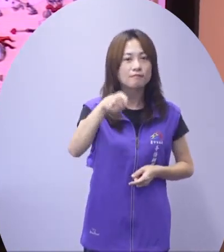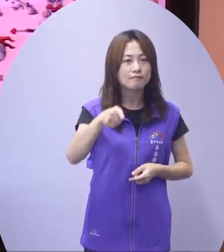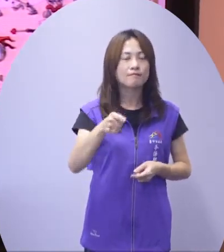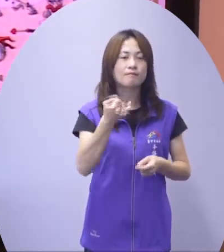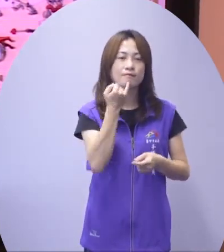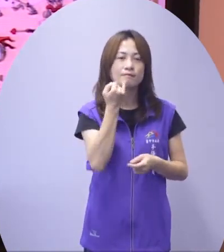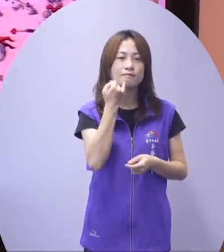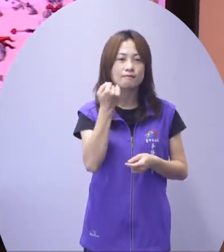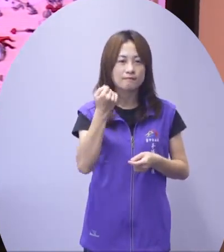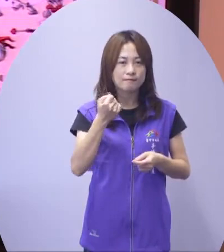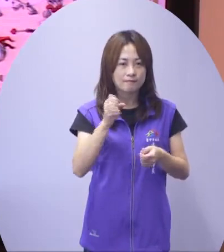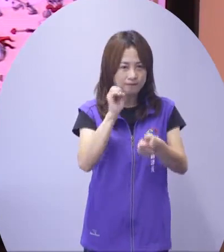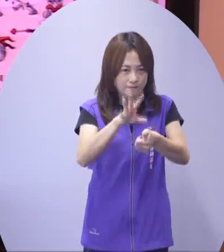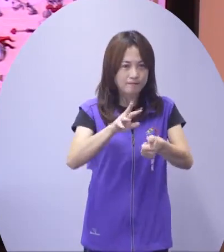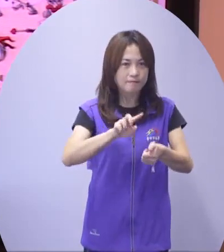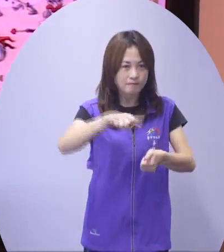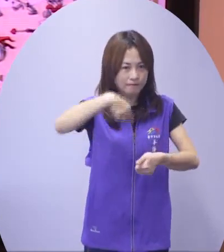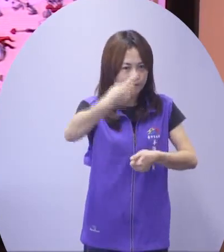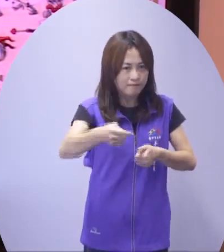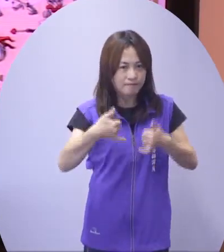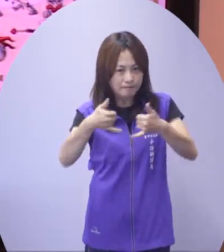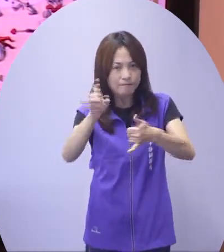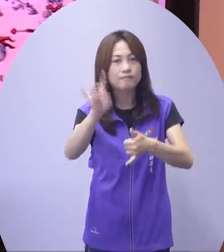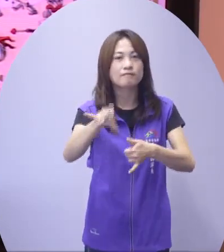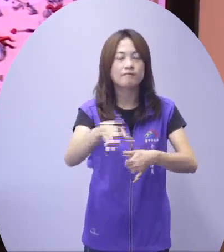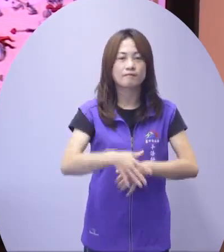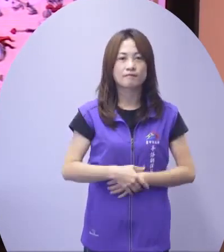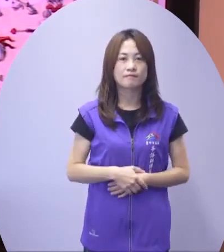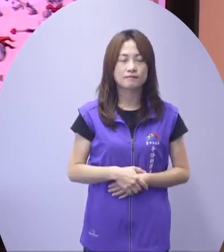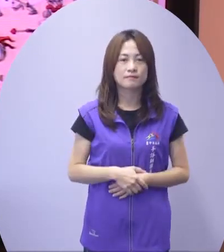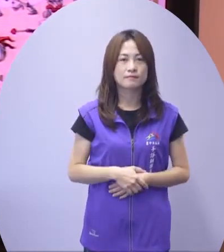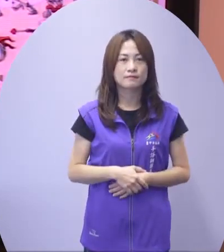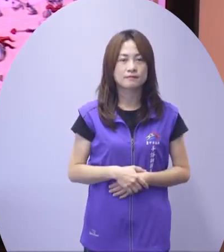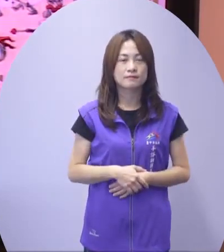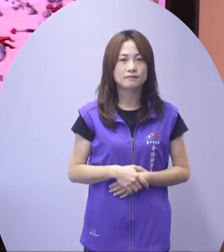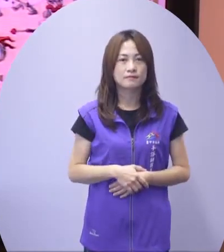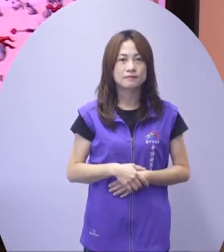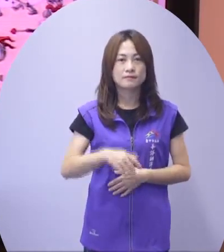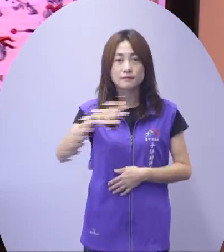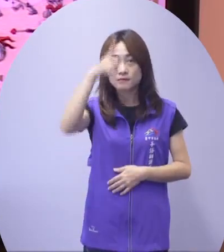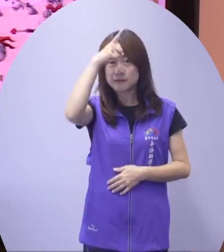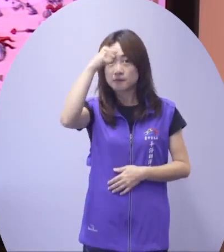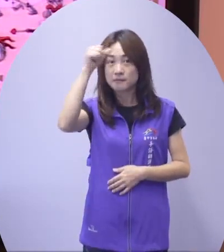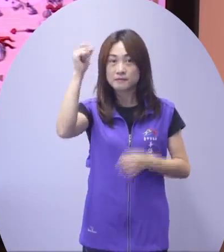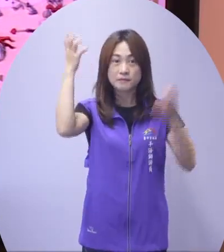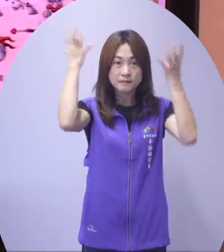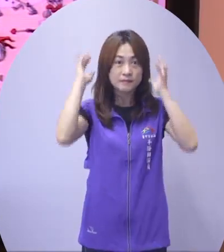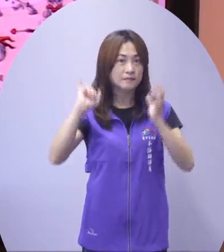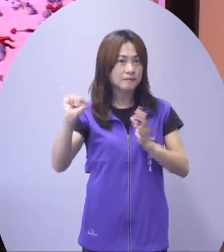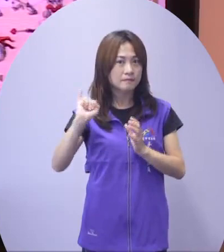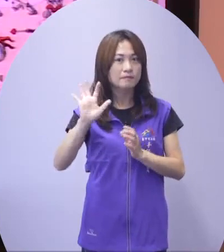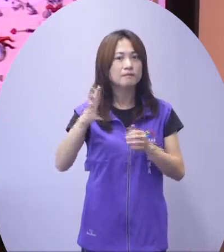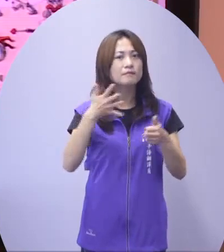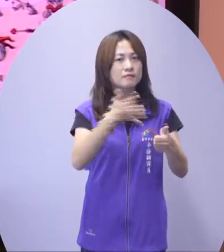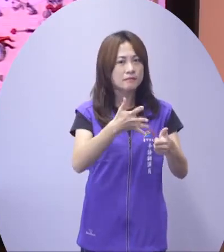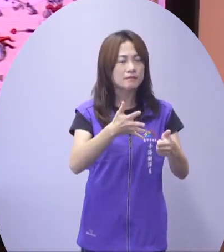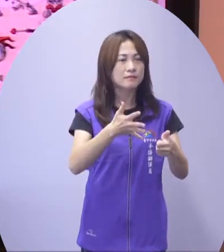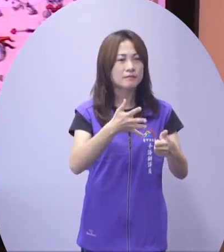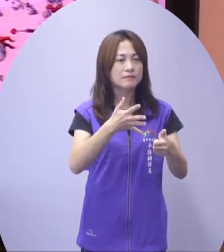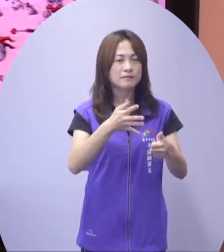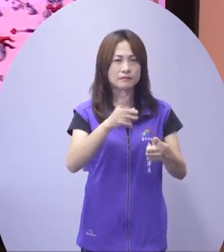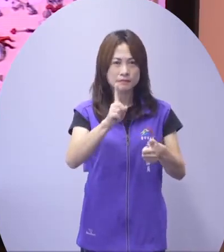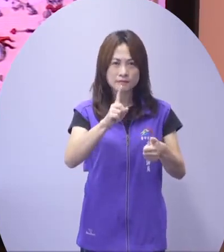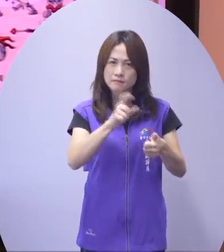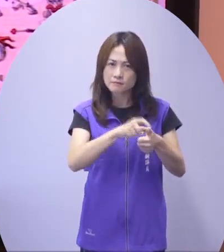猫在童话名著里面爱丽丝梦游仙境里面呢，其实爱丽丝也问了他一个问题哈，我究竟要选择哪一条路呢？